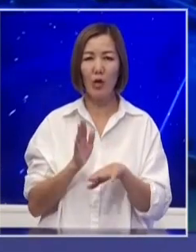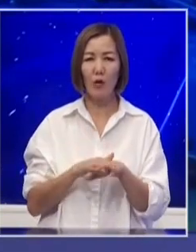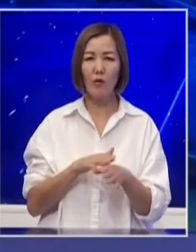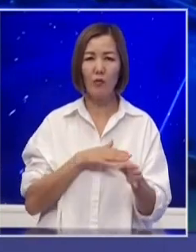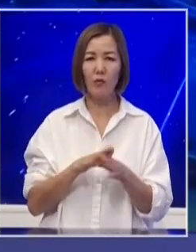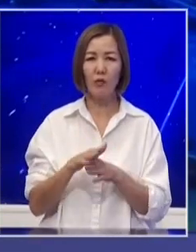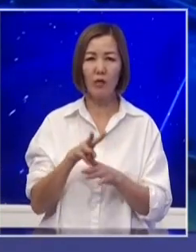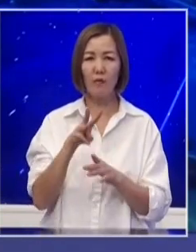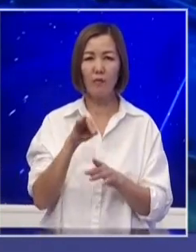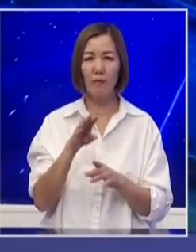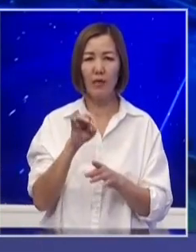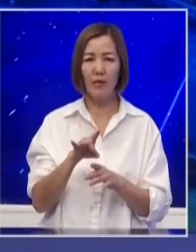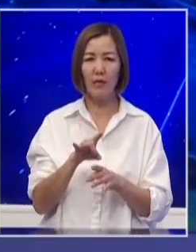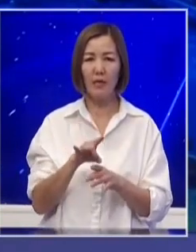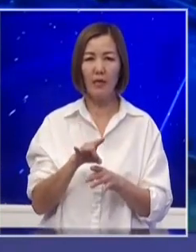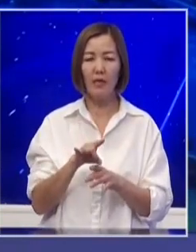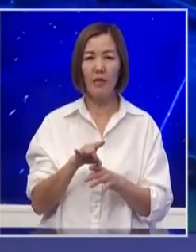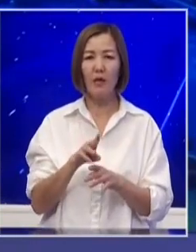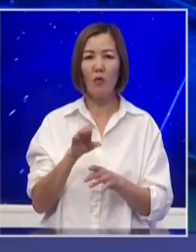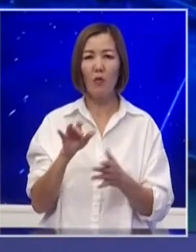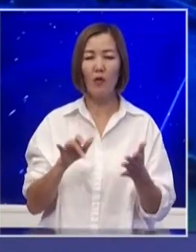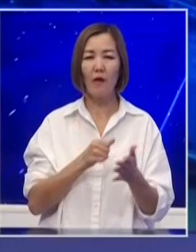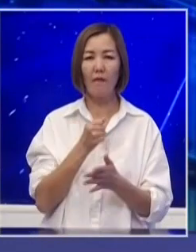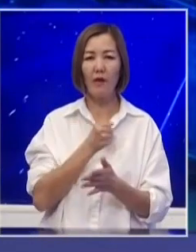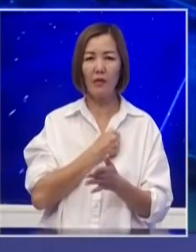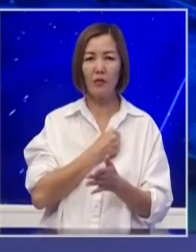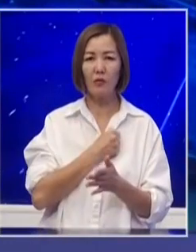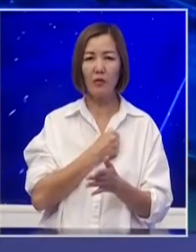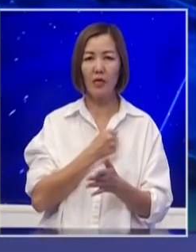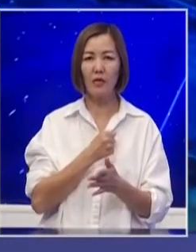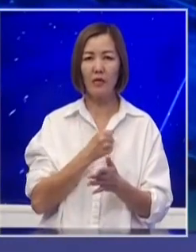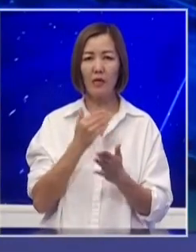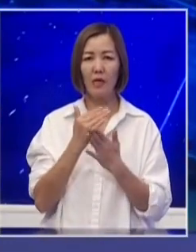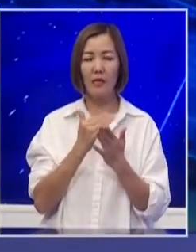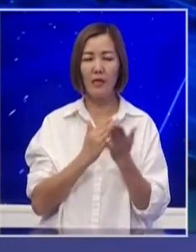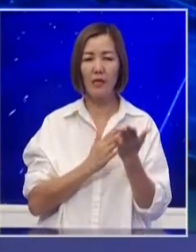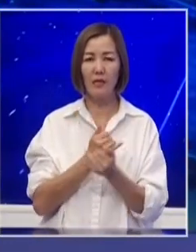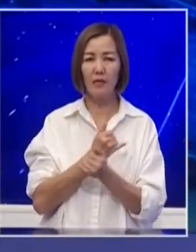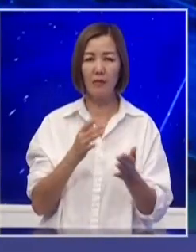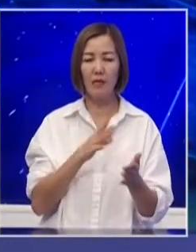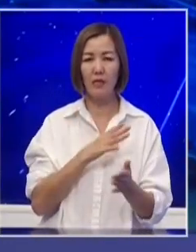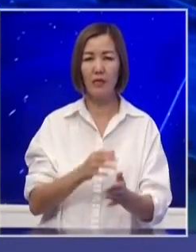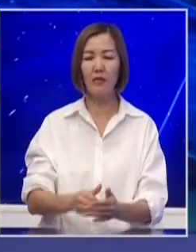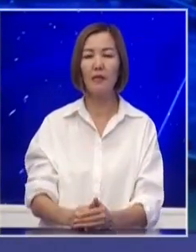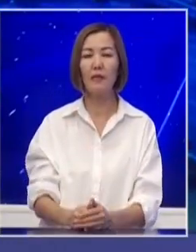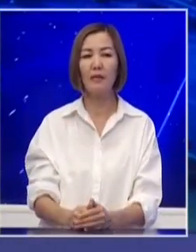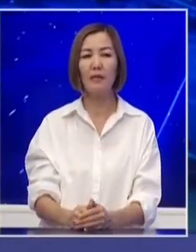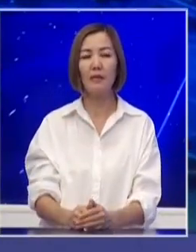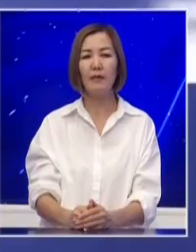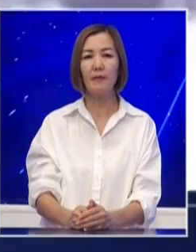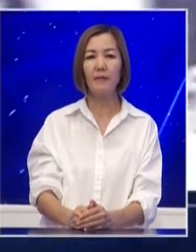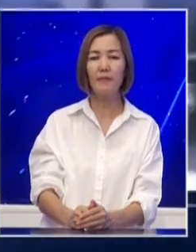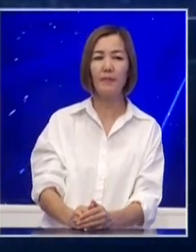жүкті атқарып жүргеннің бірі Мейір Алдабергенов ол Қонаев гарнизоны инженерлік әскерлері қатарында қызмет етеді.